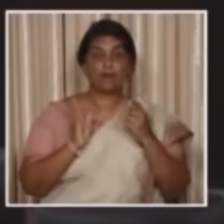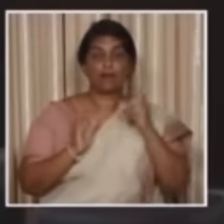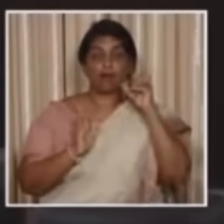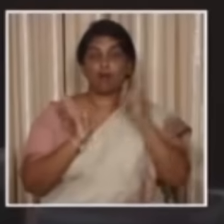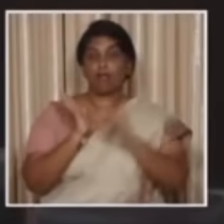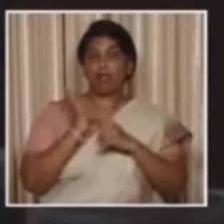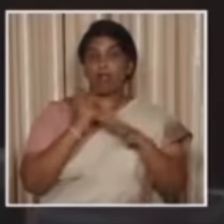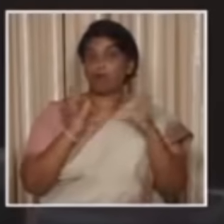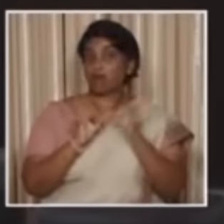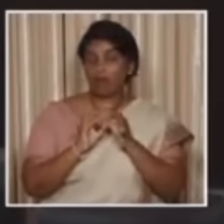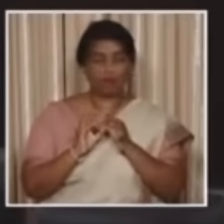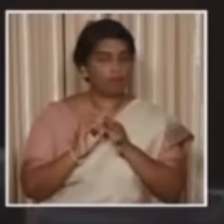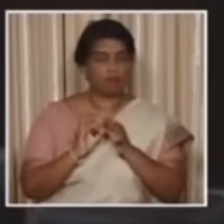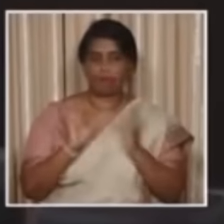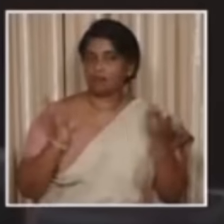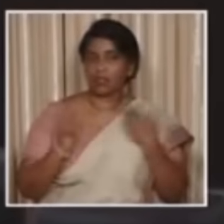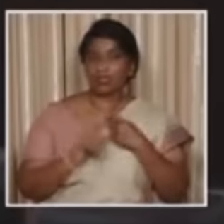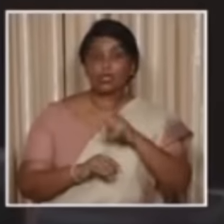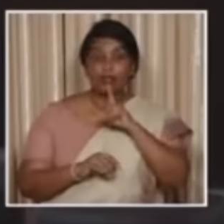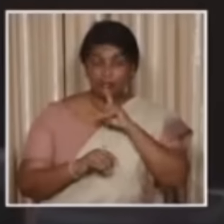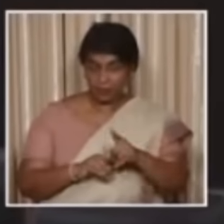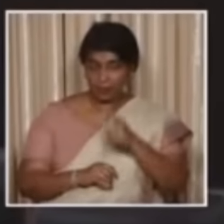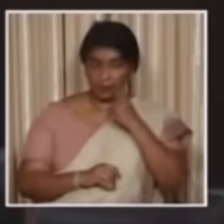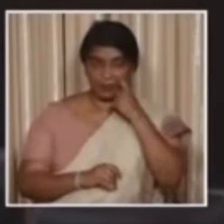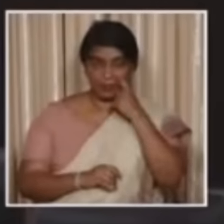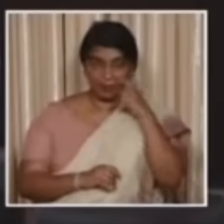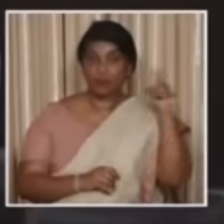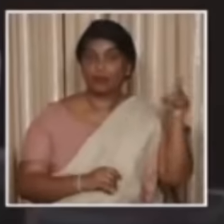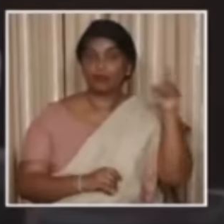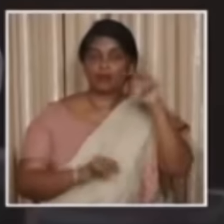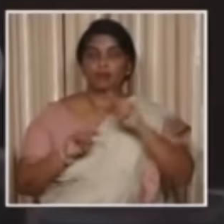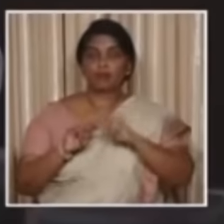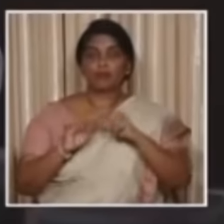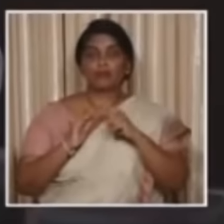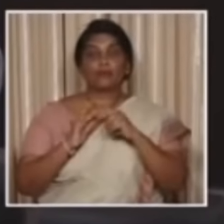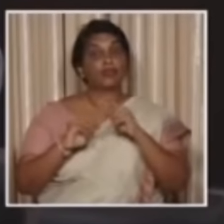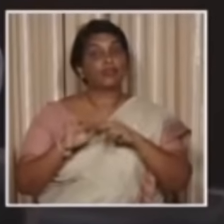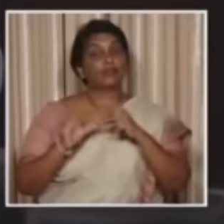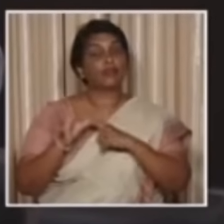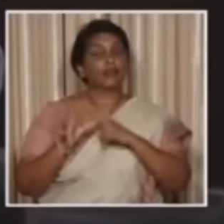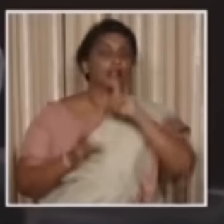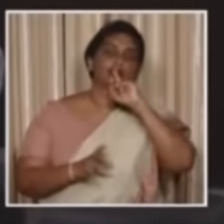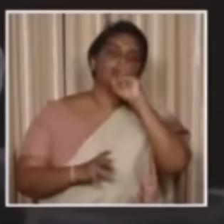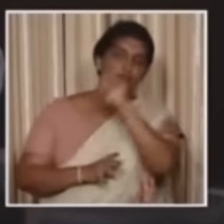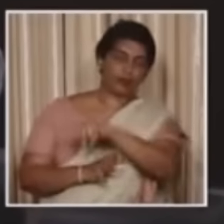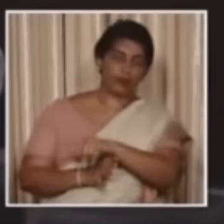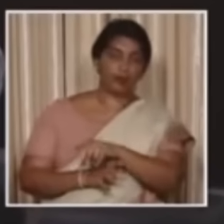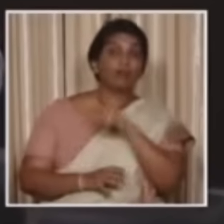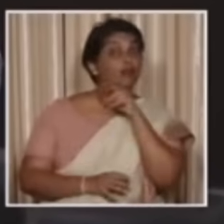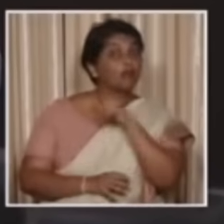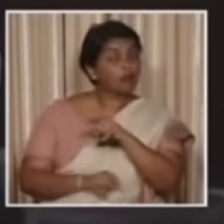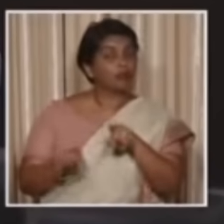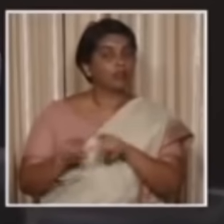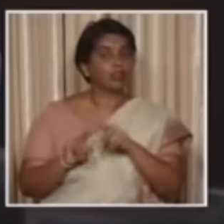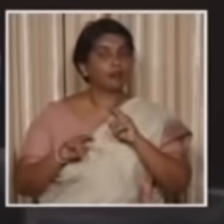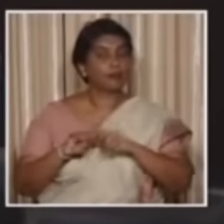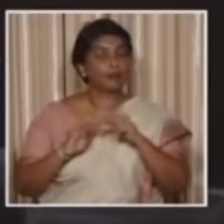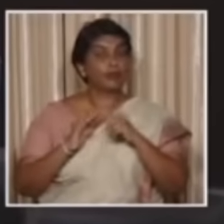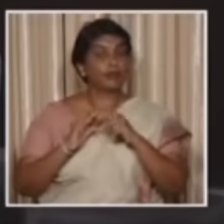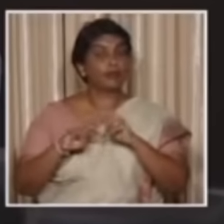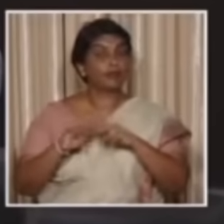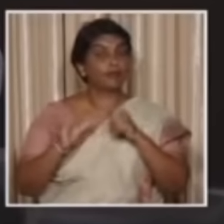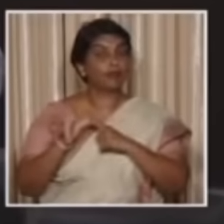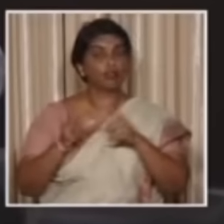මේ විදියට ගහපුවා අයින් වෙන්න ඕන කියලා කිව්වහම මේගොල්ලෝ ගිහිල්ලා FIFA එකට කිව්වා. අන්න ඒ මත තමයි FIFA එක තහනම්